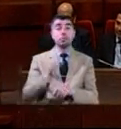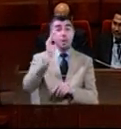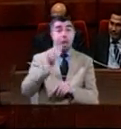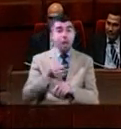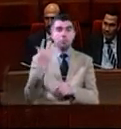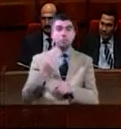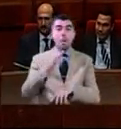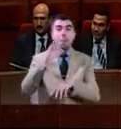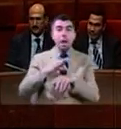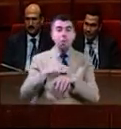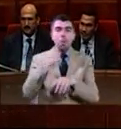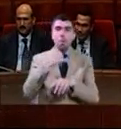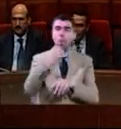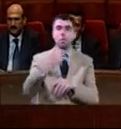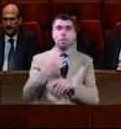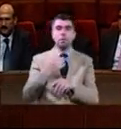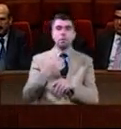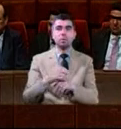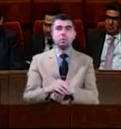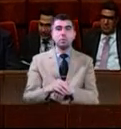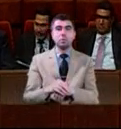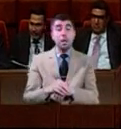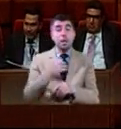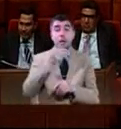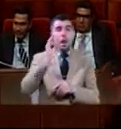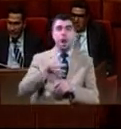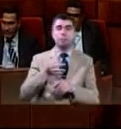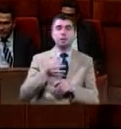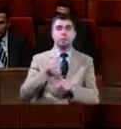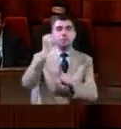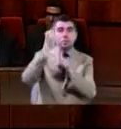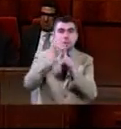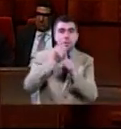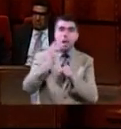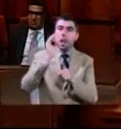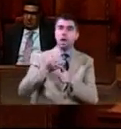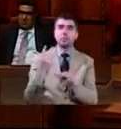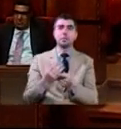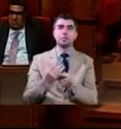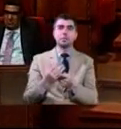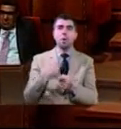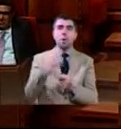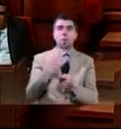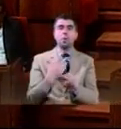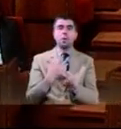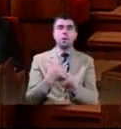علاج هكذا والسلام. وانا وجدت نفسي مضطرا اليه ولكن لقيت انه ليس من